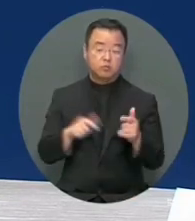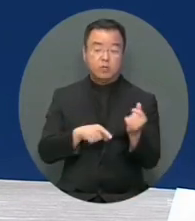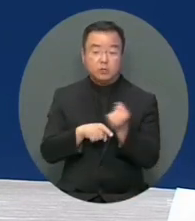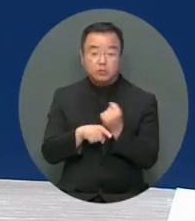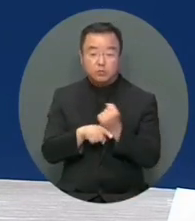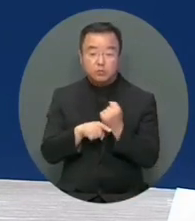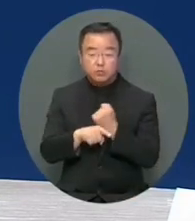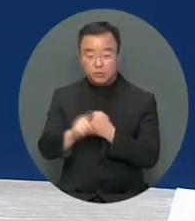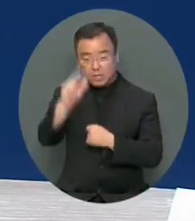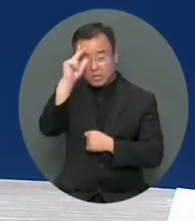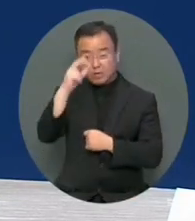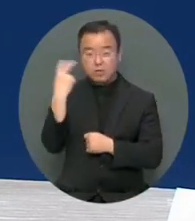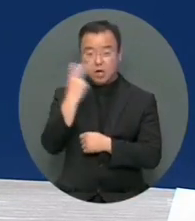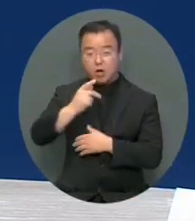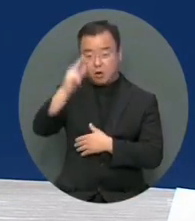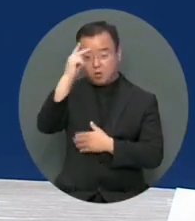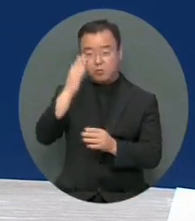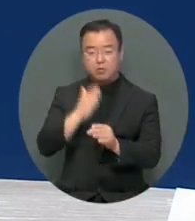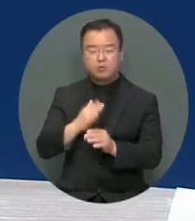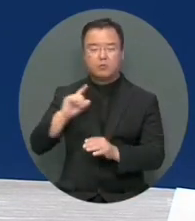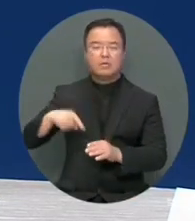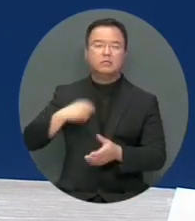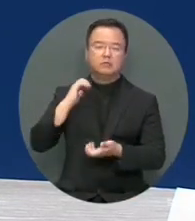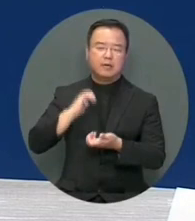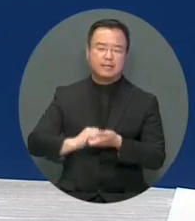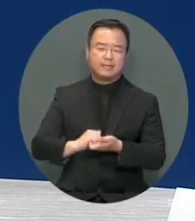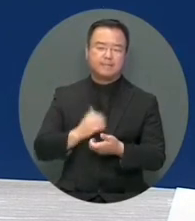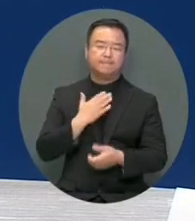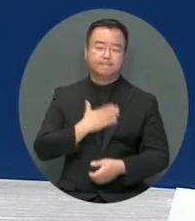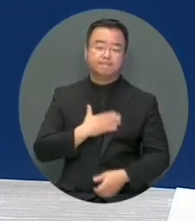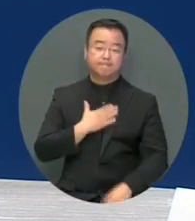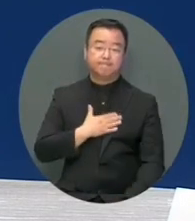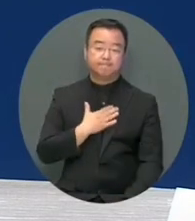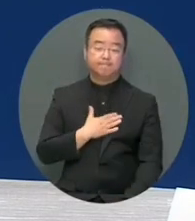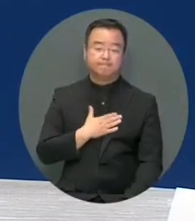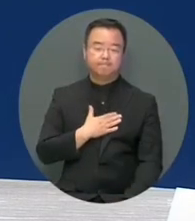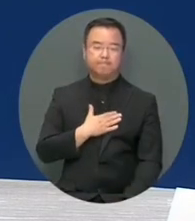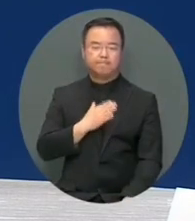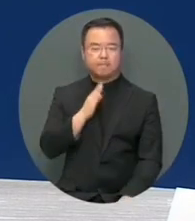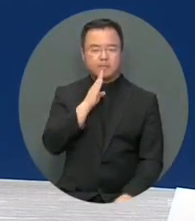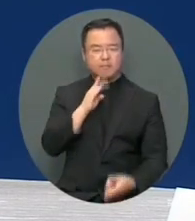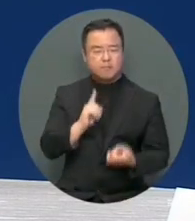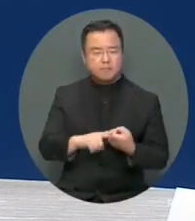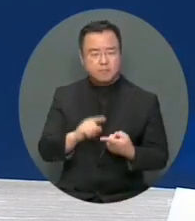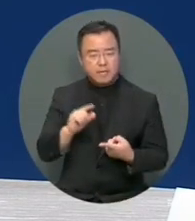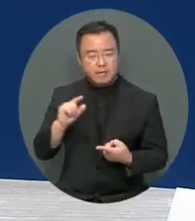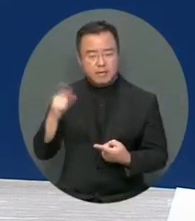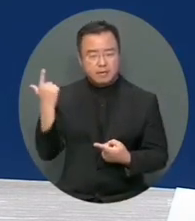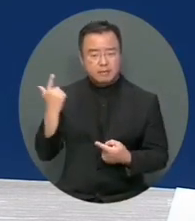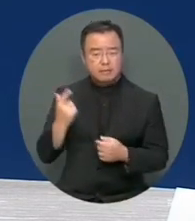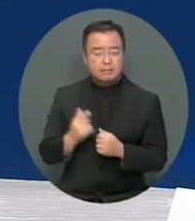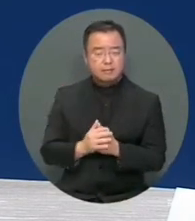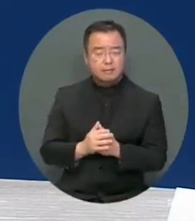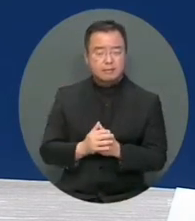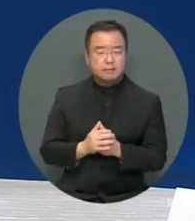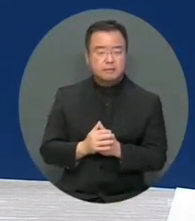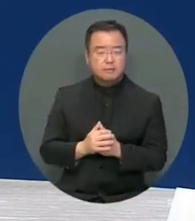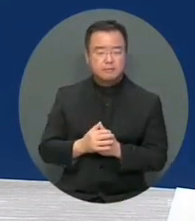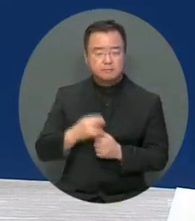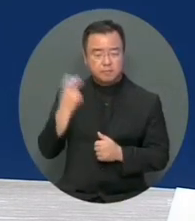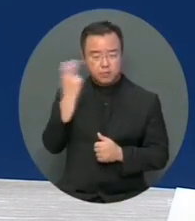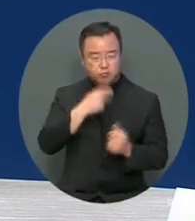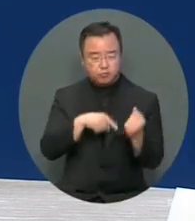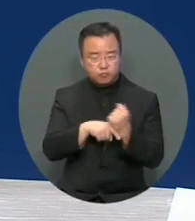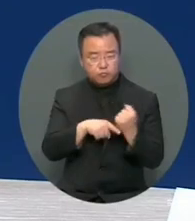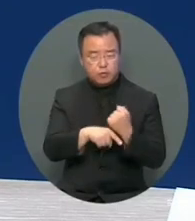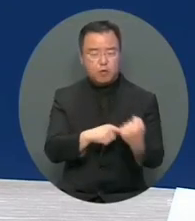수사기관에서도 이제 그런 스스로의 한계성을 알고 그런 불합리한 그런 수사권